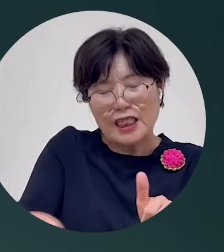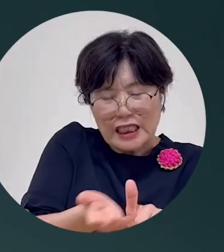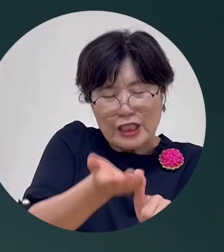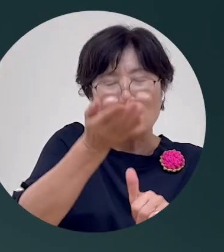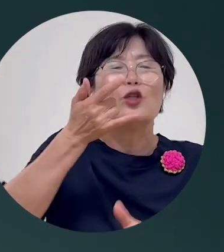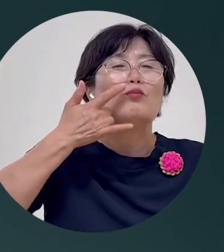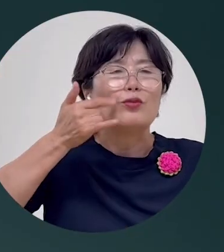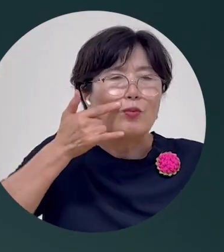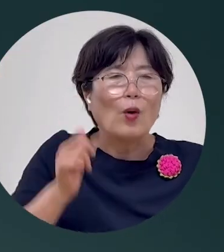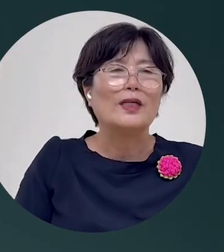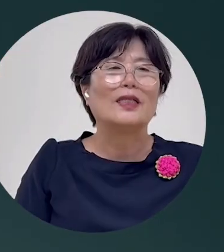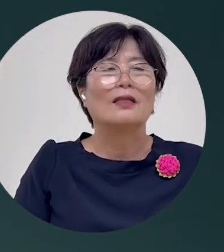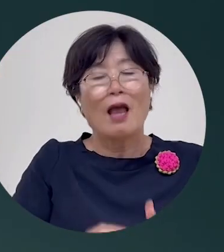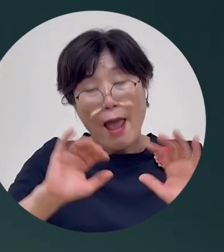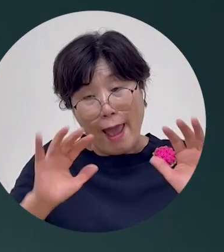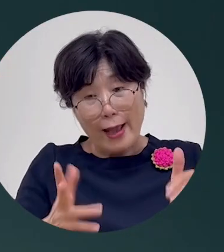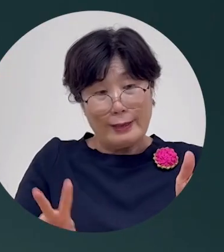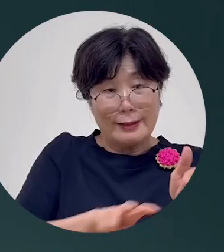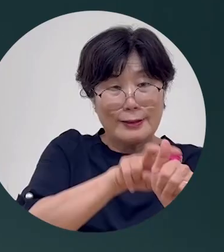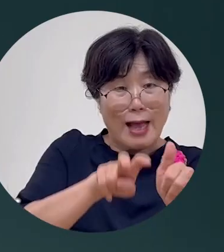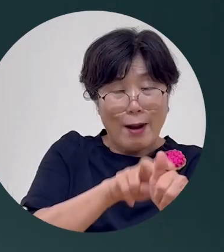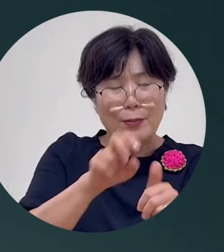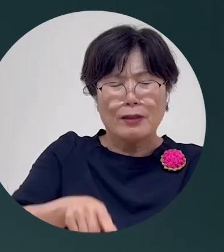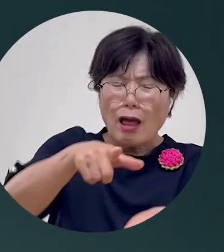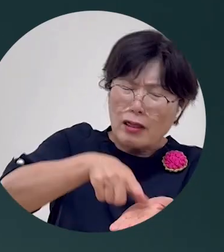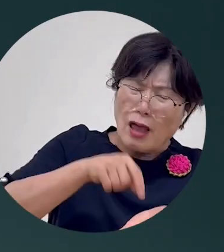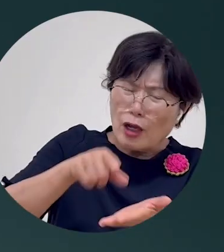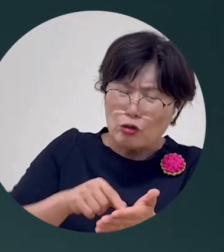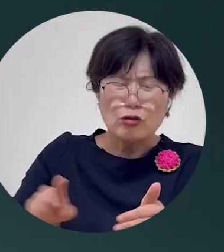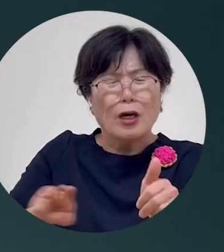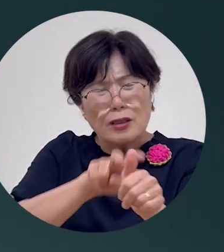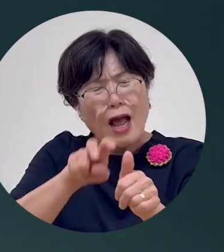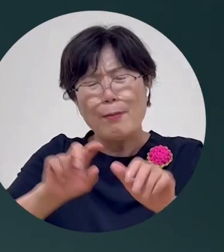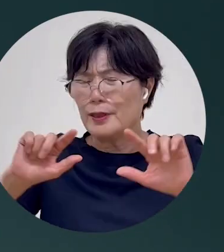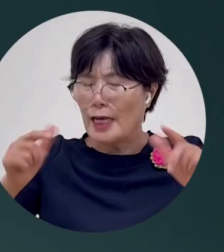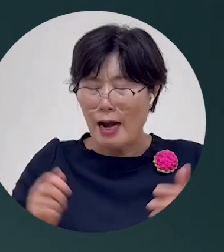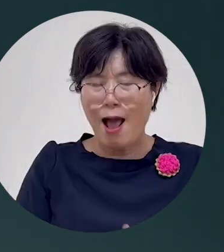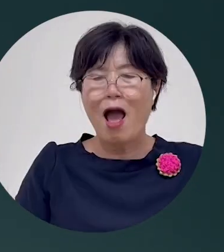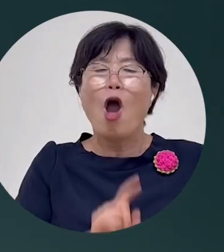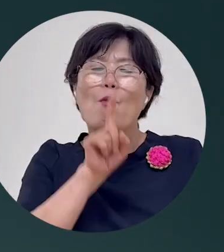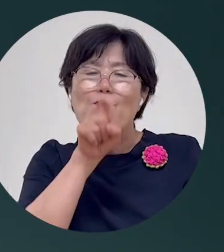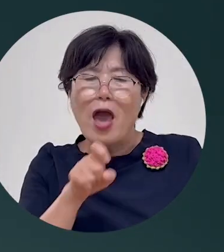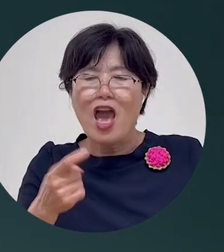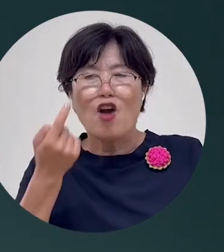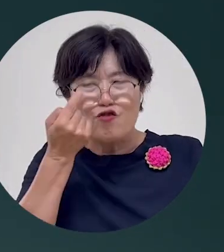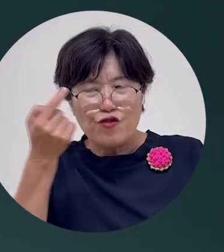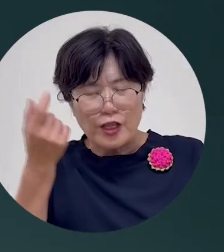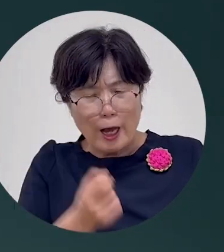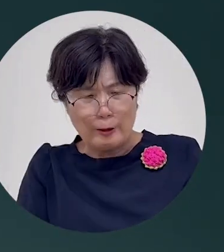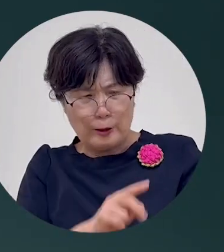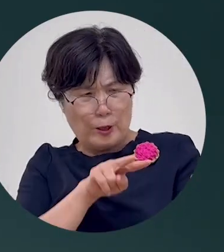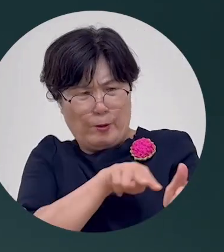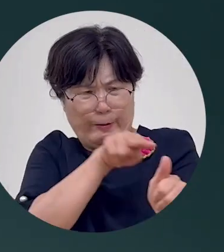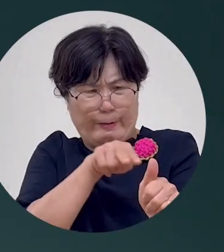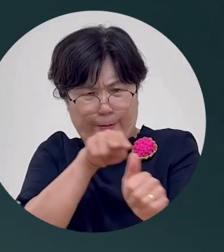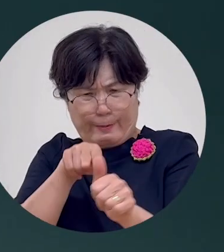부모, 아기를 살필 때 대충 살펴요? 매 눈처럼 살펴요?